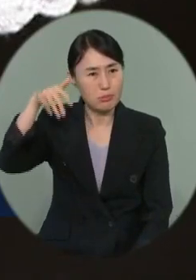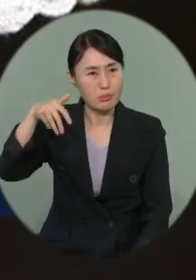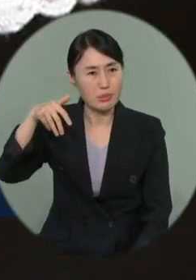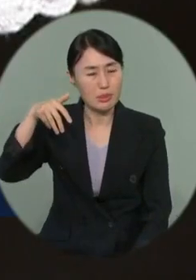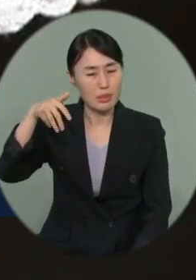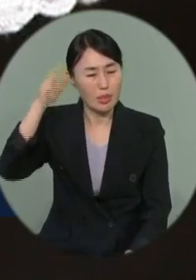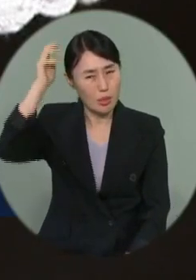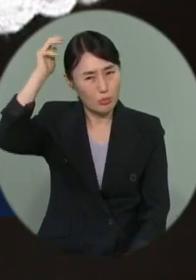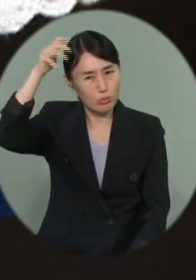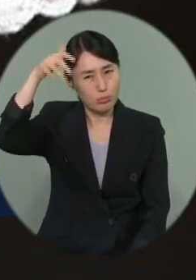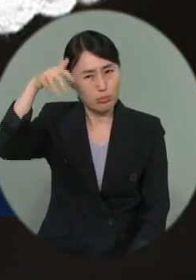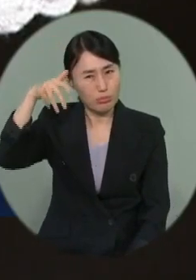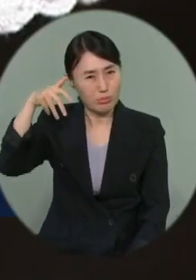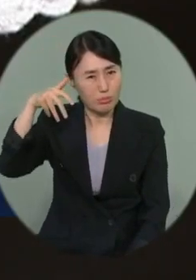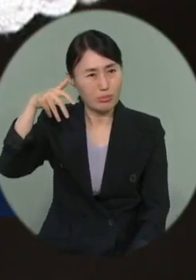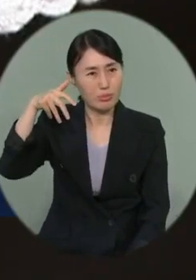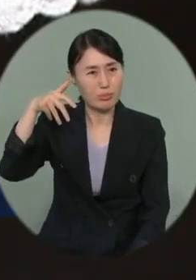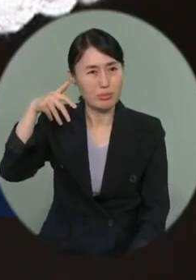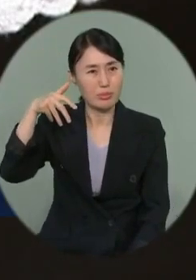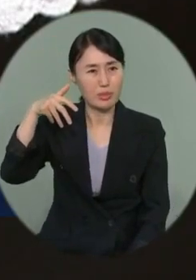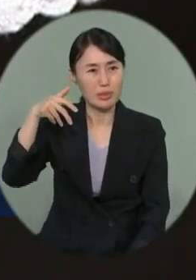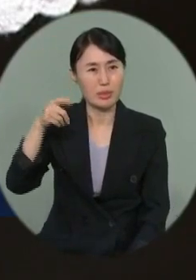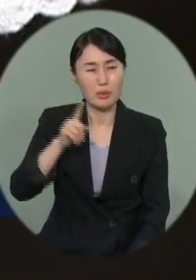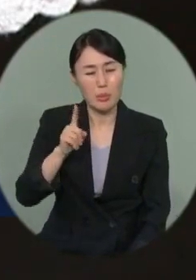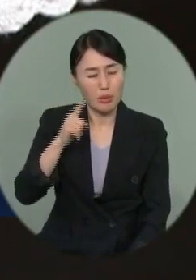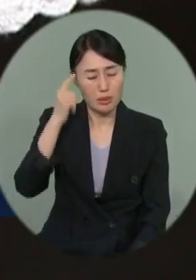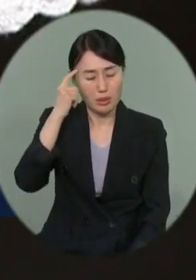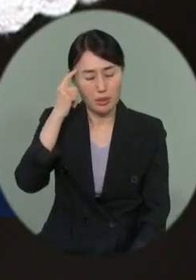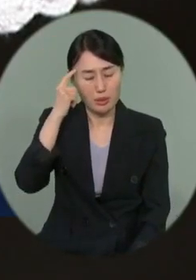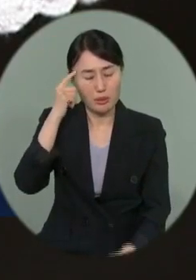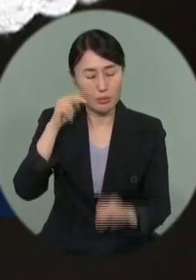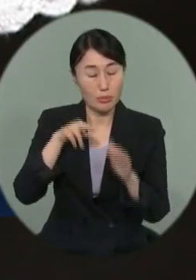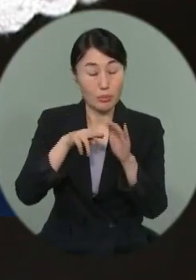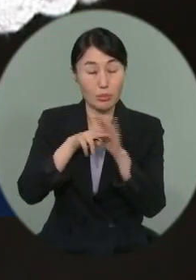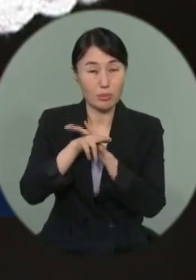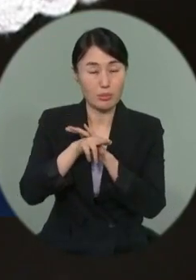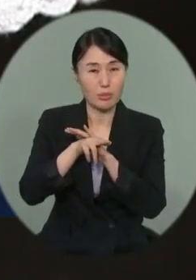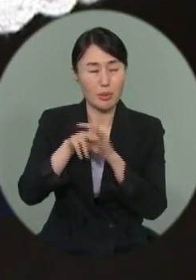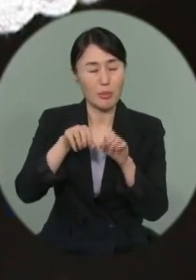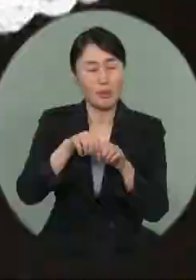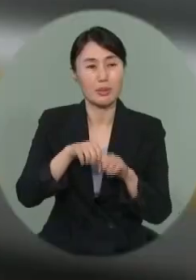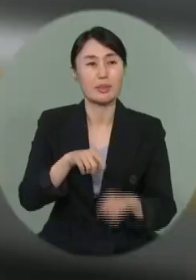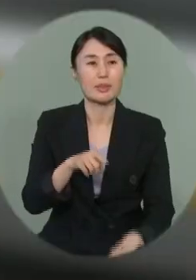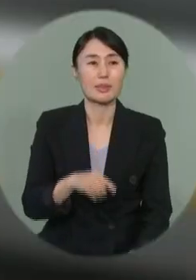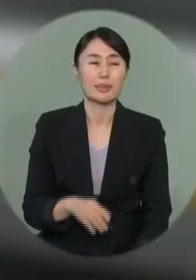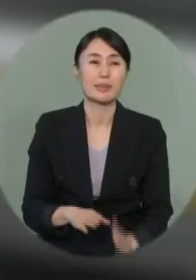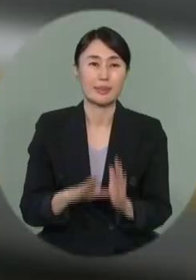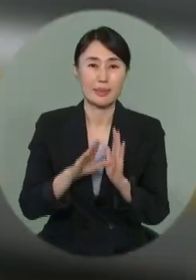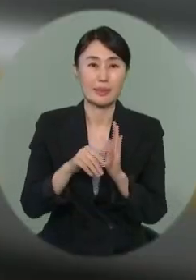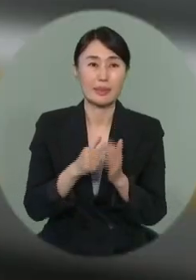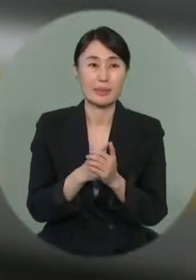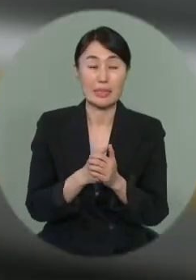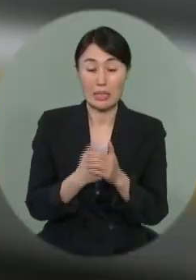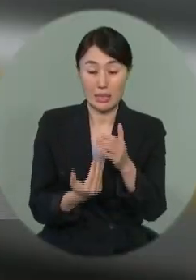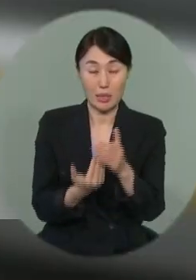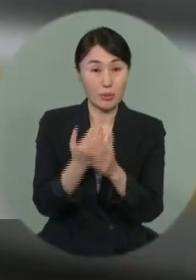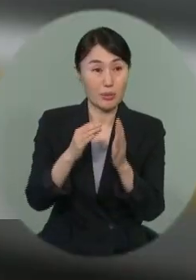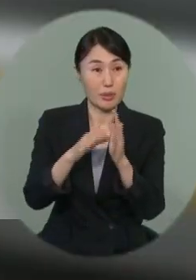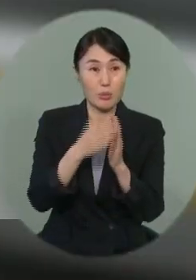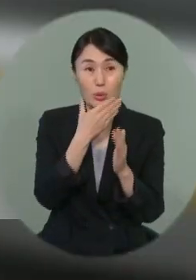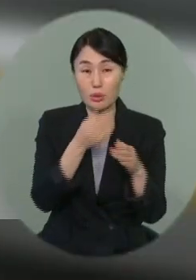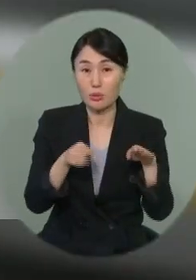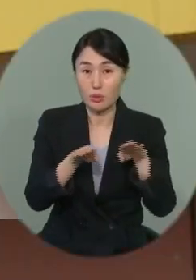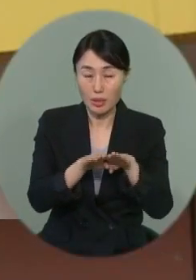싹 번져버린 상황이라 이제 의식이 이제 거기서 이제 다 이제 완전히 잃고. 사고 발생 직후